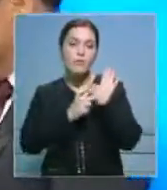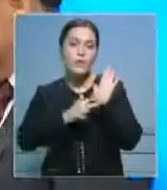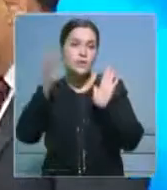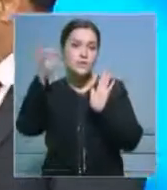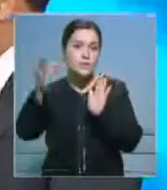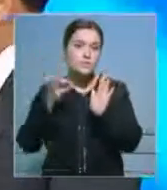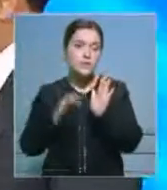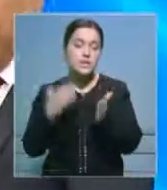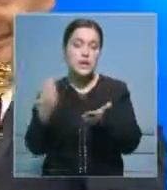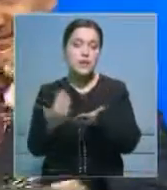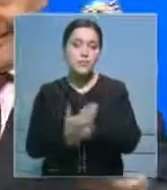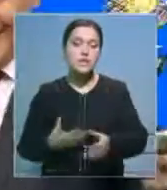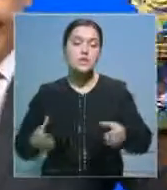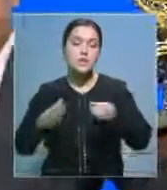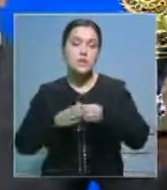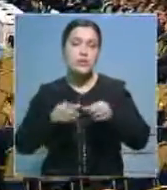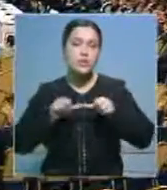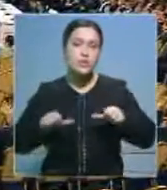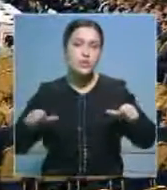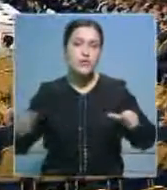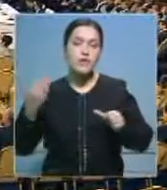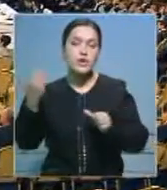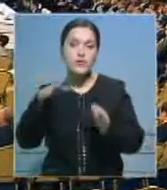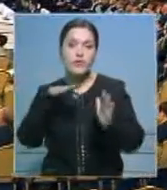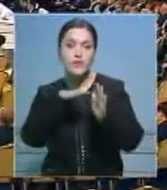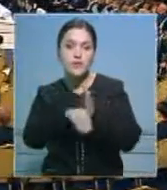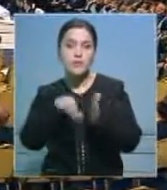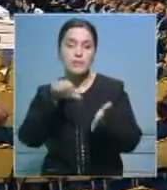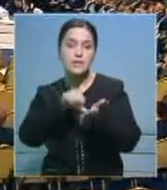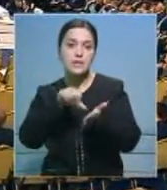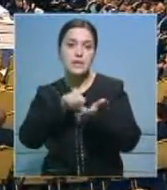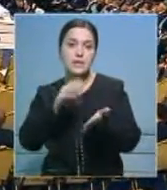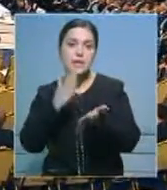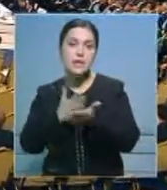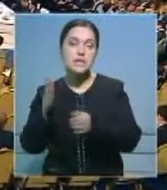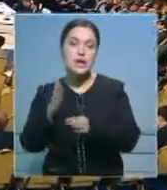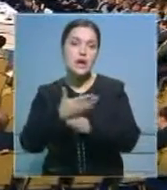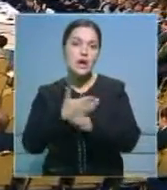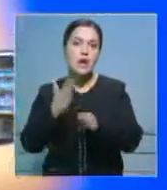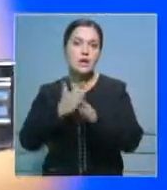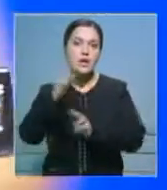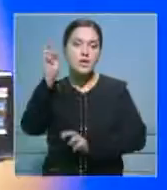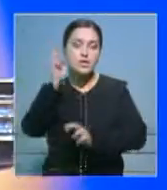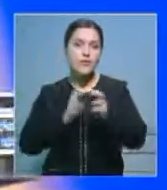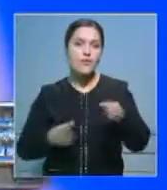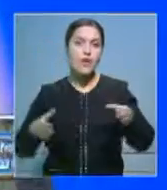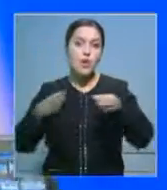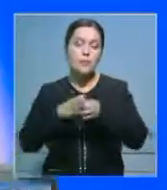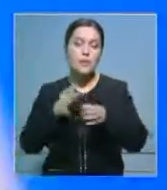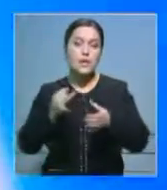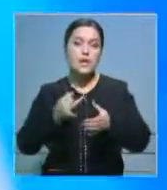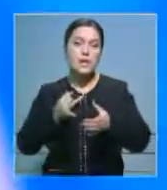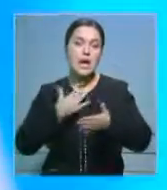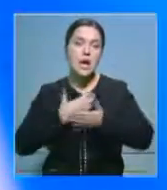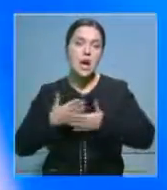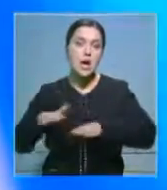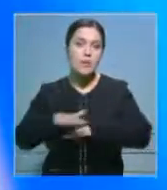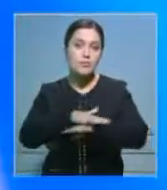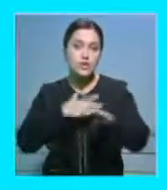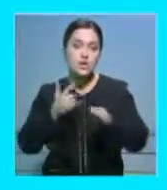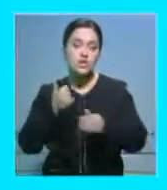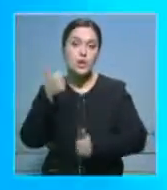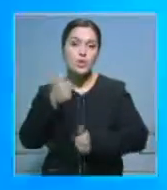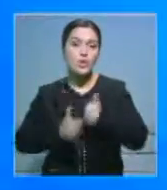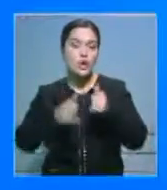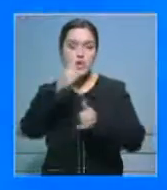на 80% обновился состав жюри, в него вошли представители отраслевых ассоциаций и общественности. А во-вторых, в гонке